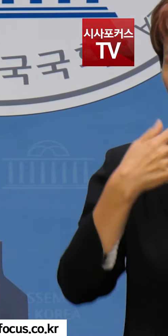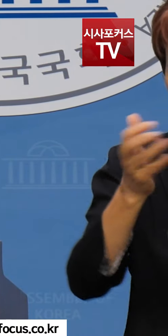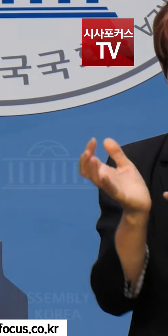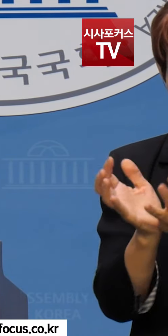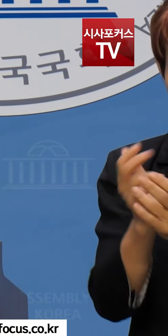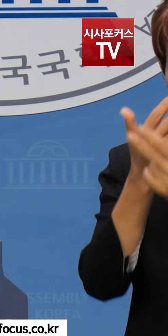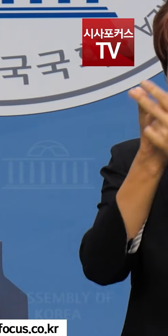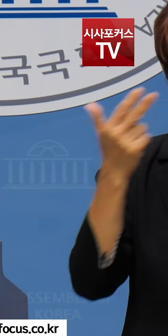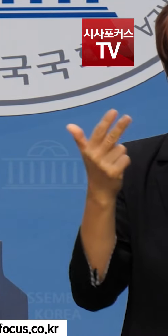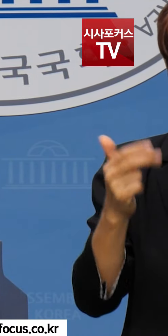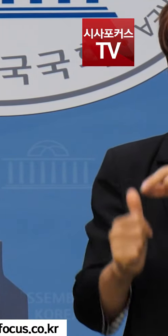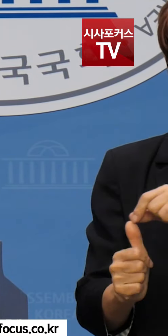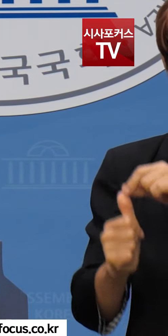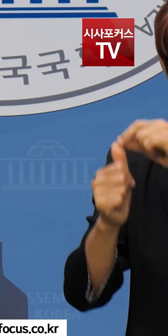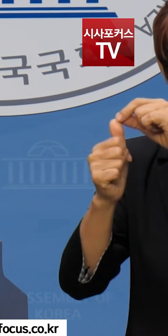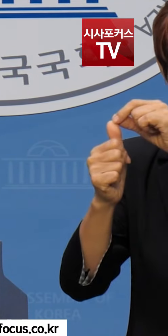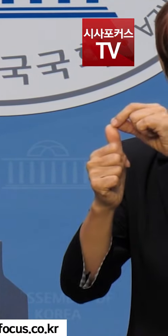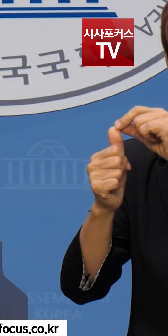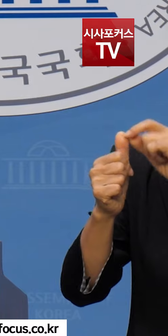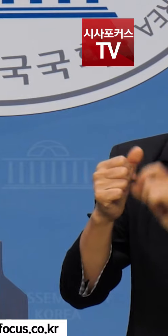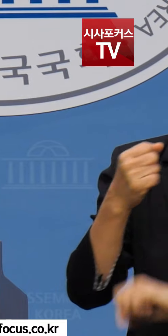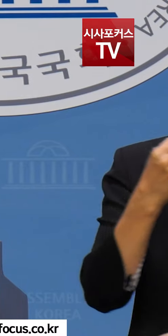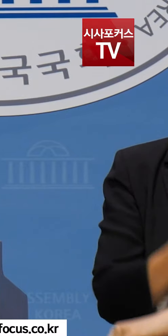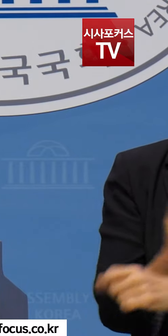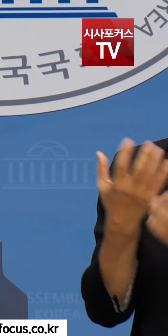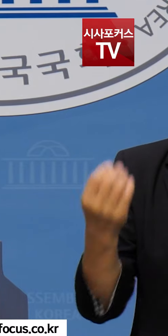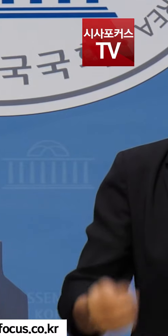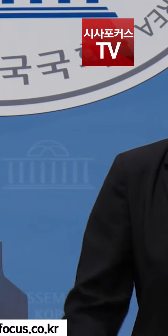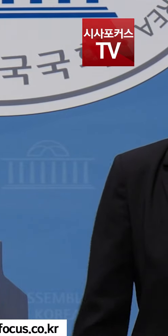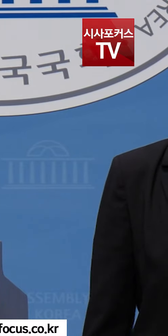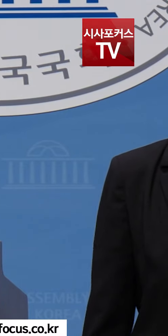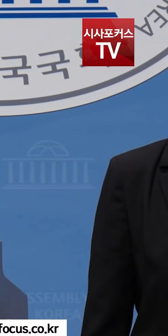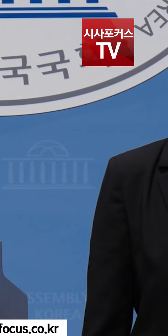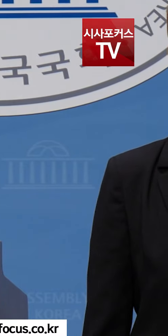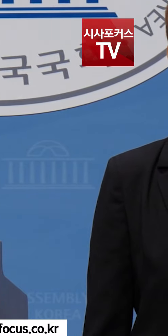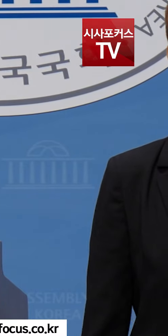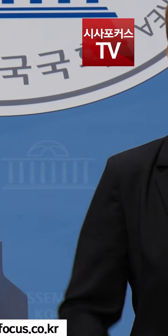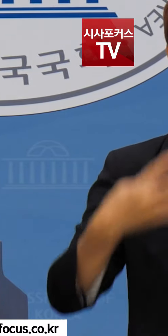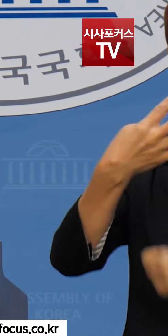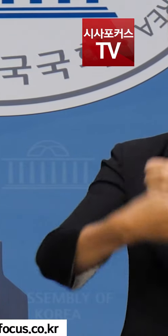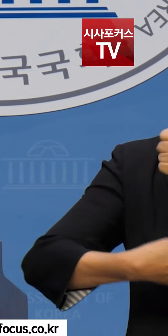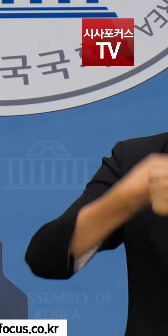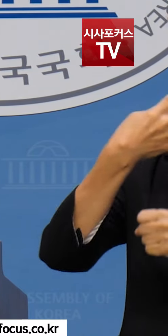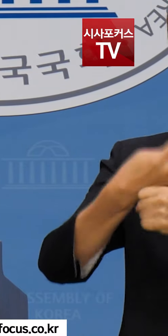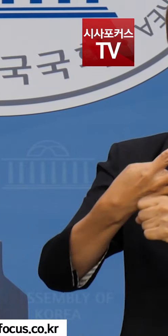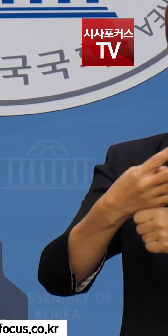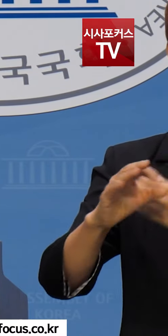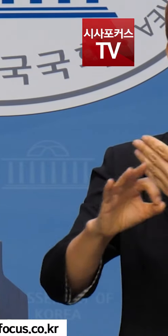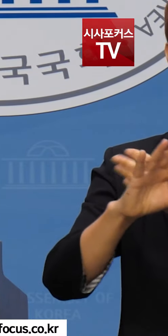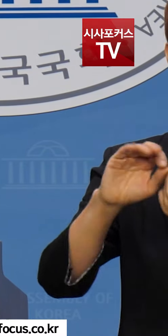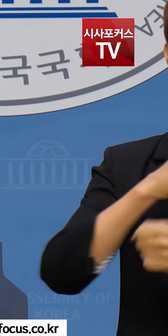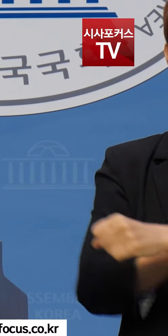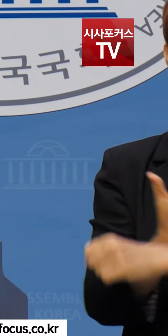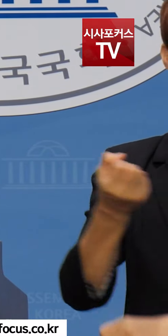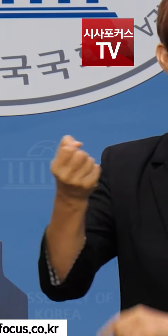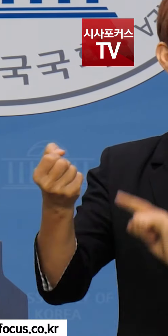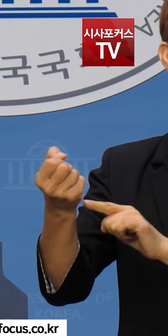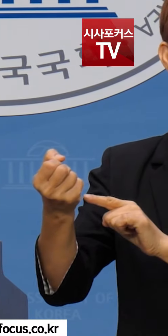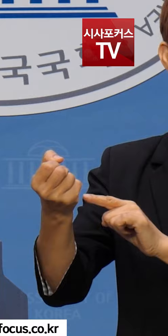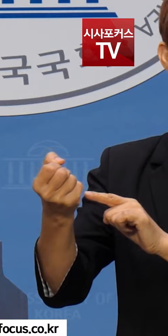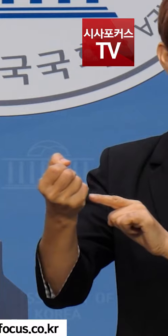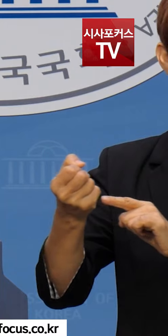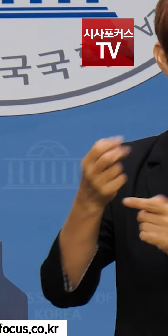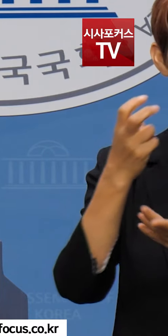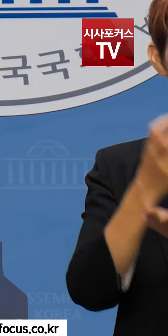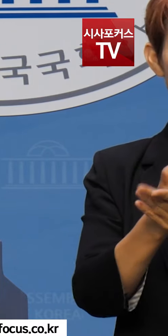이재명 일병 구하기가 눈물겹습니다. 기껏 4년이라는 한시적 권력을 부여받은 자들이